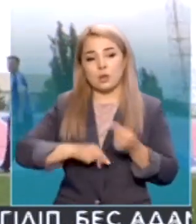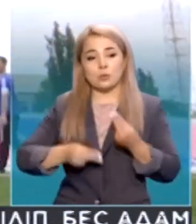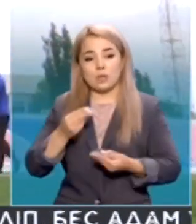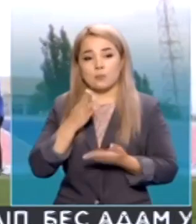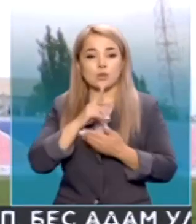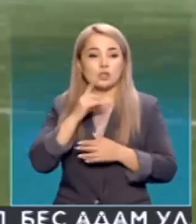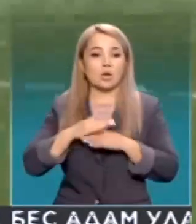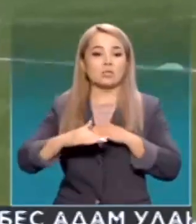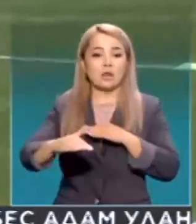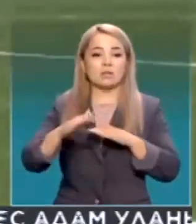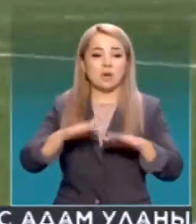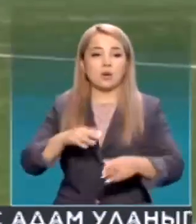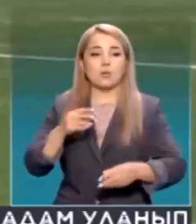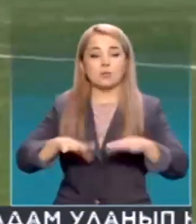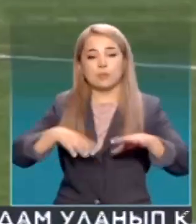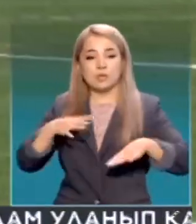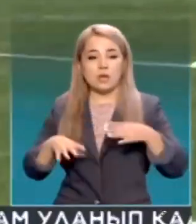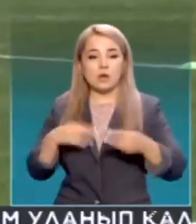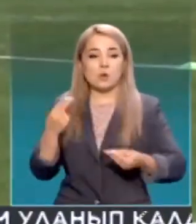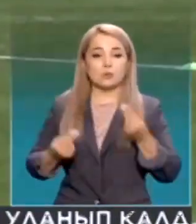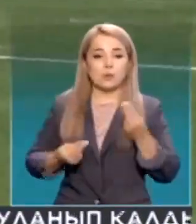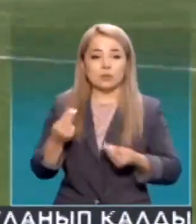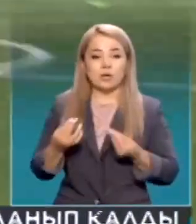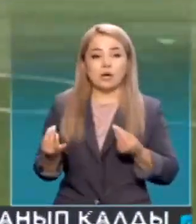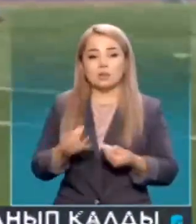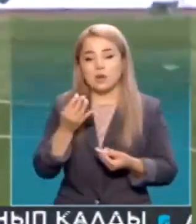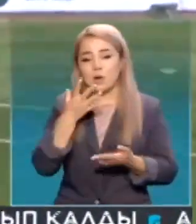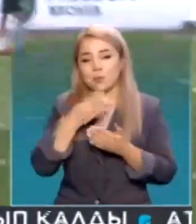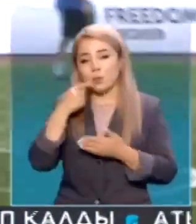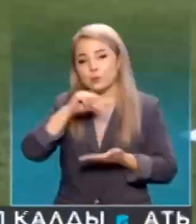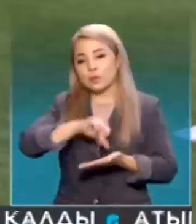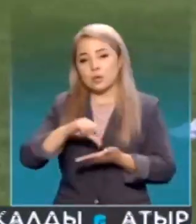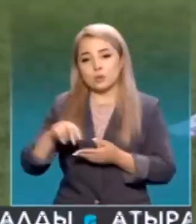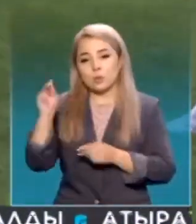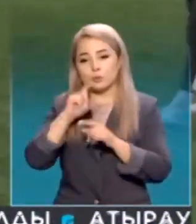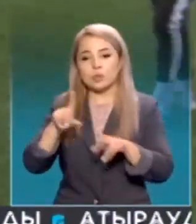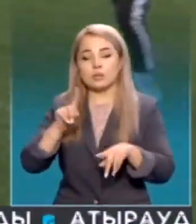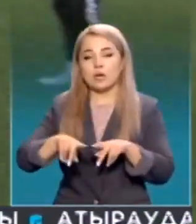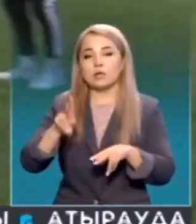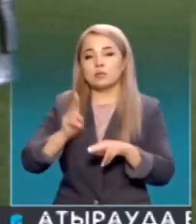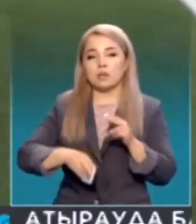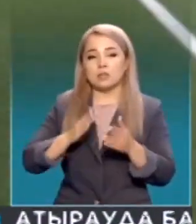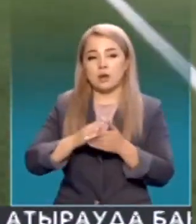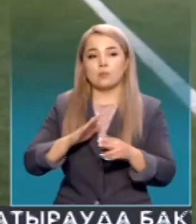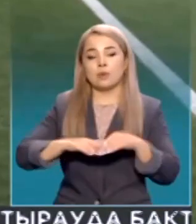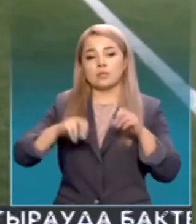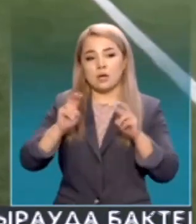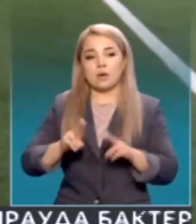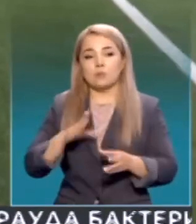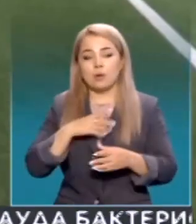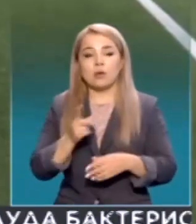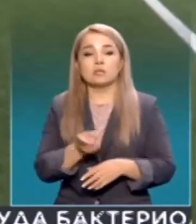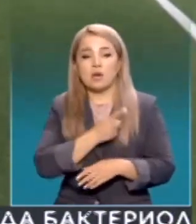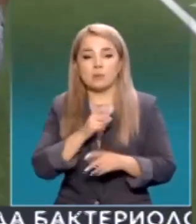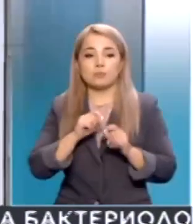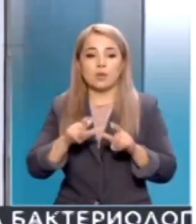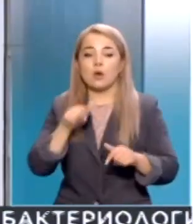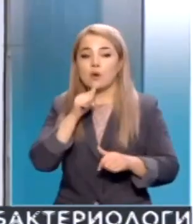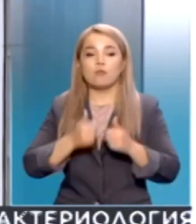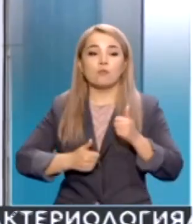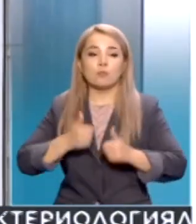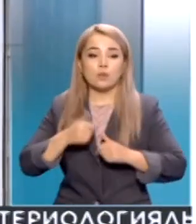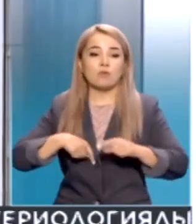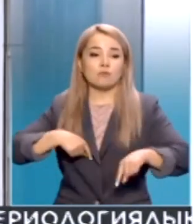Жасыл алаңдағы айшықты қимылымен жүздеген студент үлгі тұтар тұлғаға дайындалды. Оқуын бітіріп, мамандық иесі атанған соң енді кәсіби футболда бағын сынап